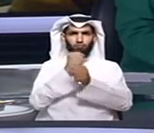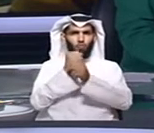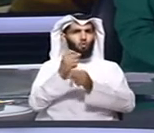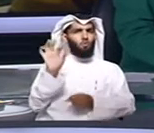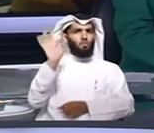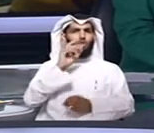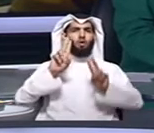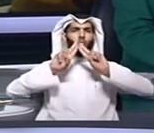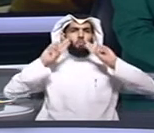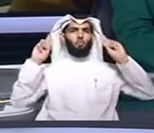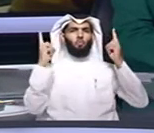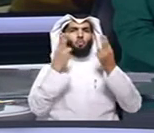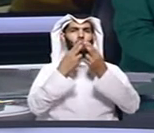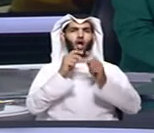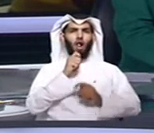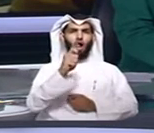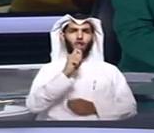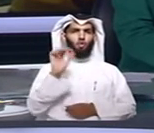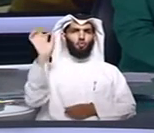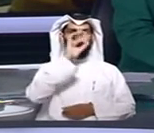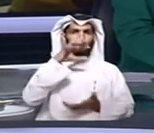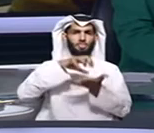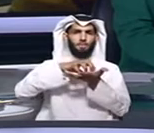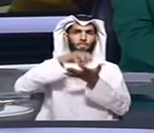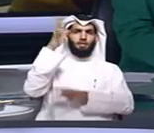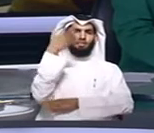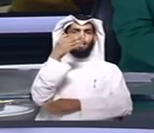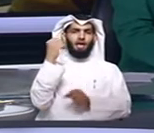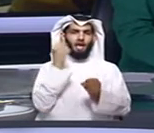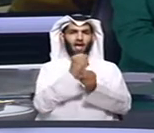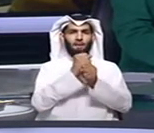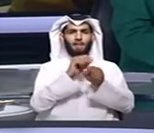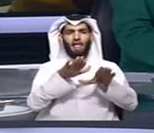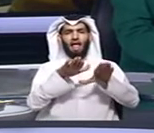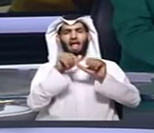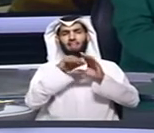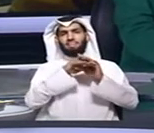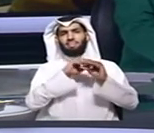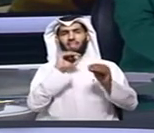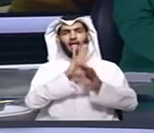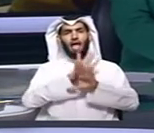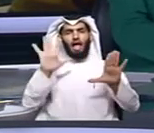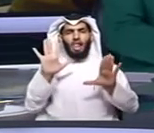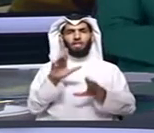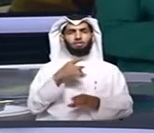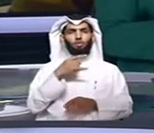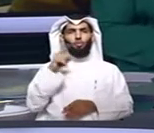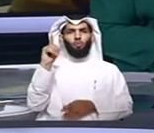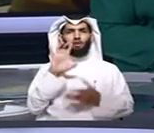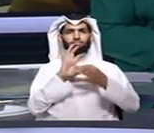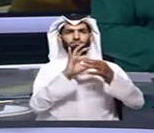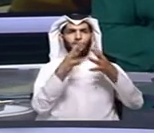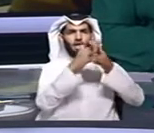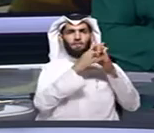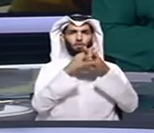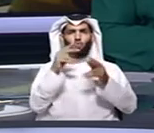صحفي عقده في مقر السفارة بمناسبة انتهاء مهامه، مشددا على العلاقات الوثيقة التي تربط الولايات